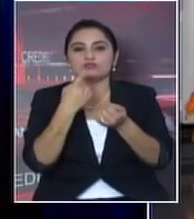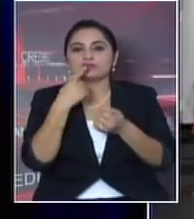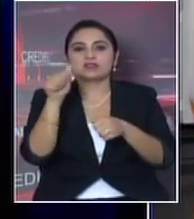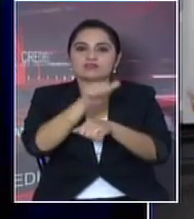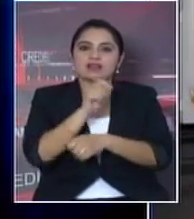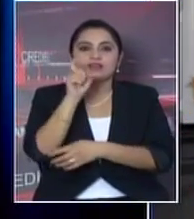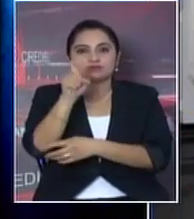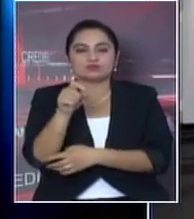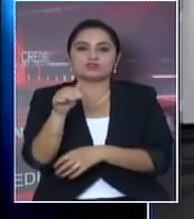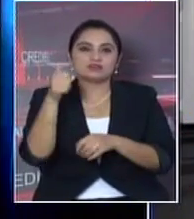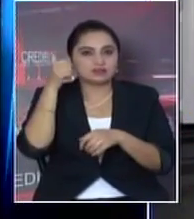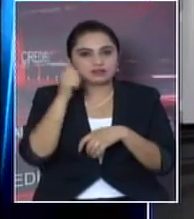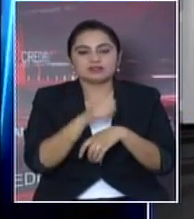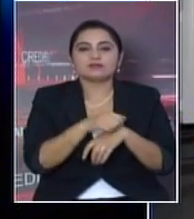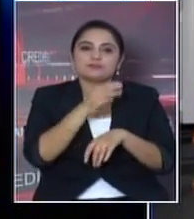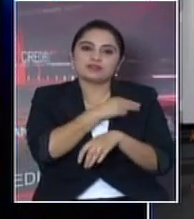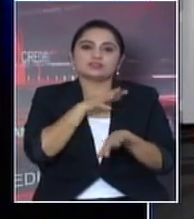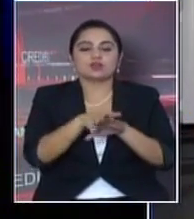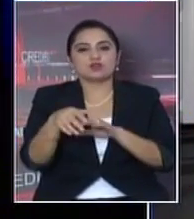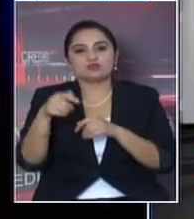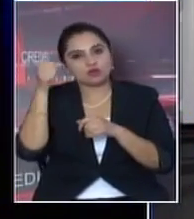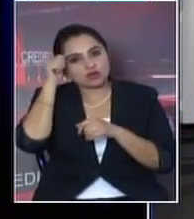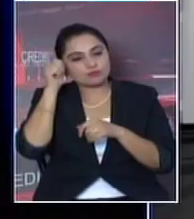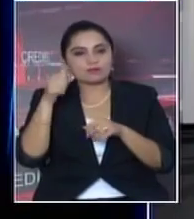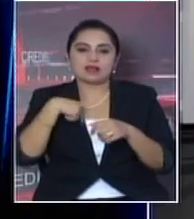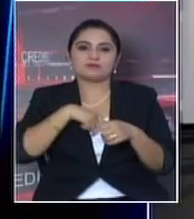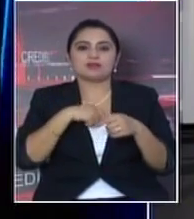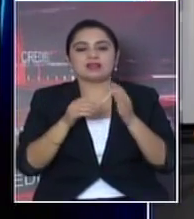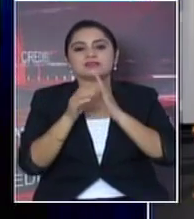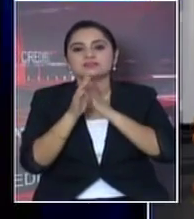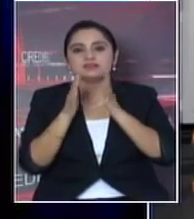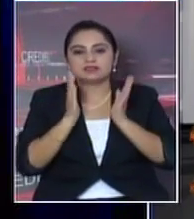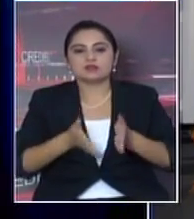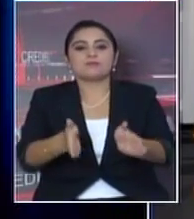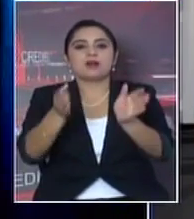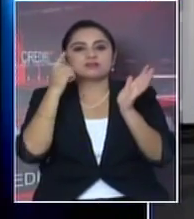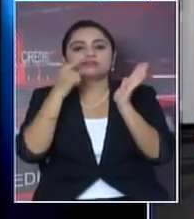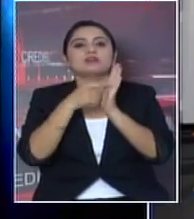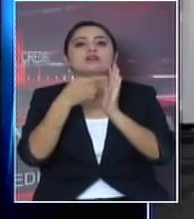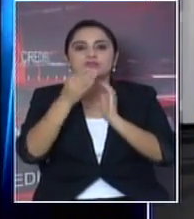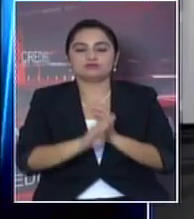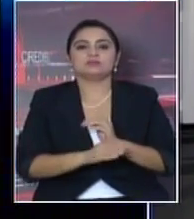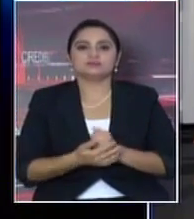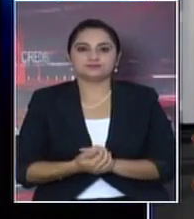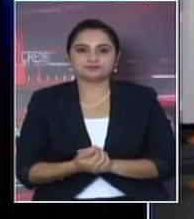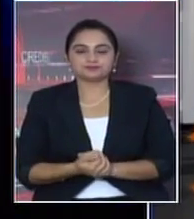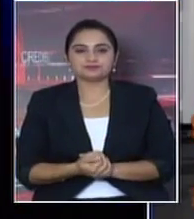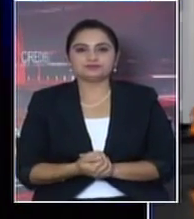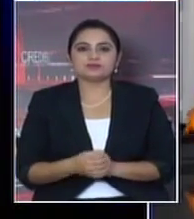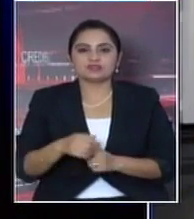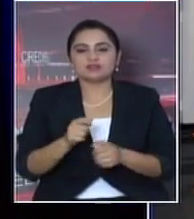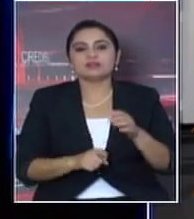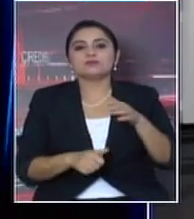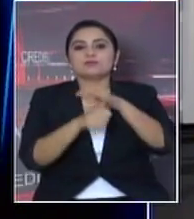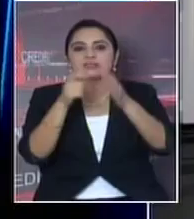ज्येष्ठ नागरिकका अनुभव हाम्रा लागि पथ प्रदर्शक रही अमूल्य सम्पत्तिका रूपमा रहेको स्पष्ट पार्नुभएको छ।